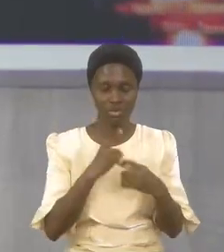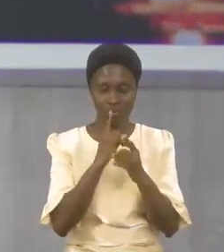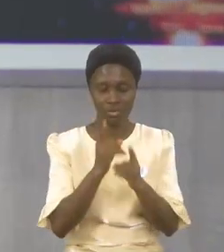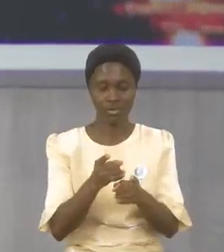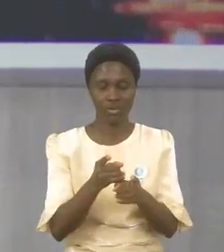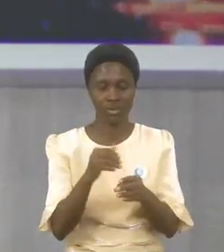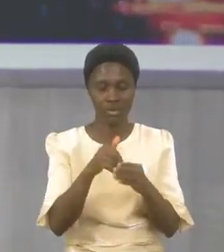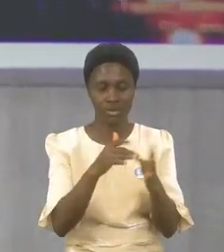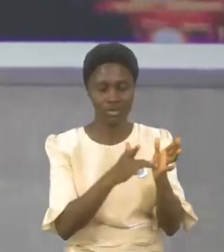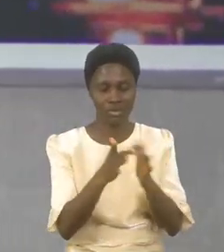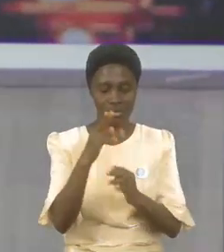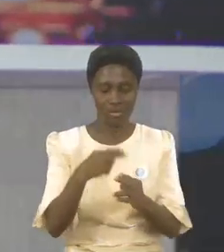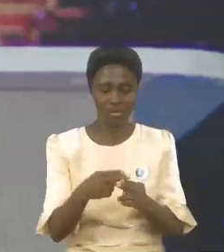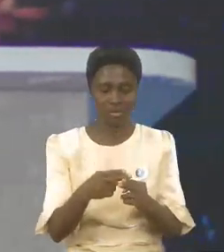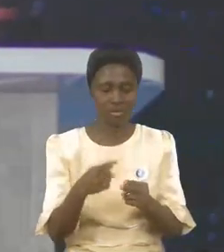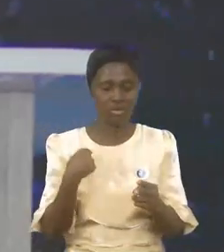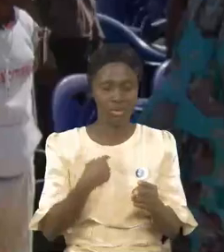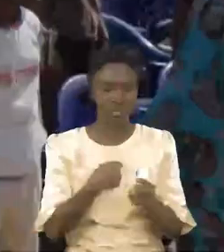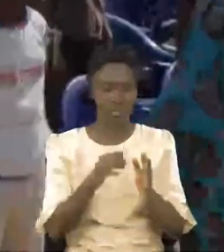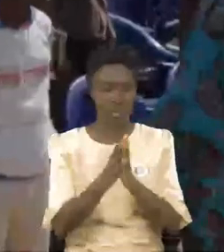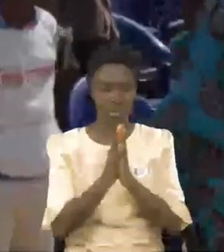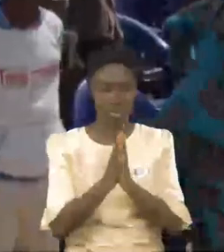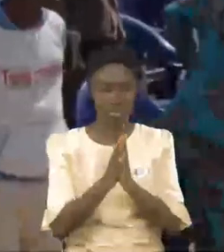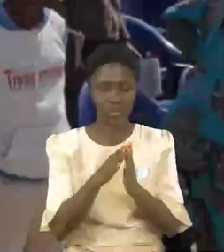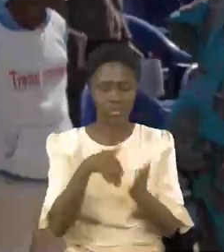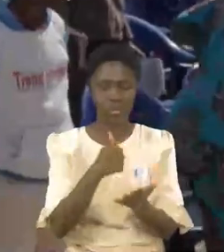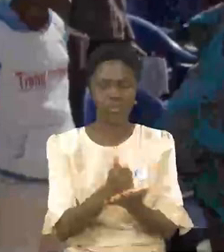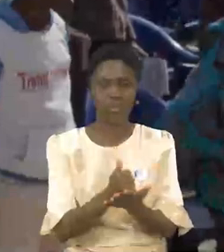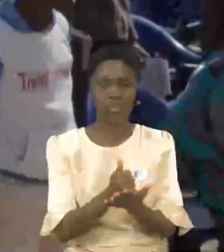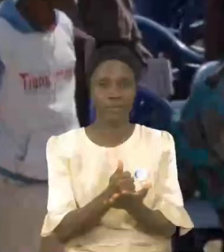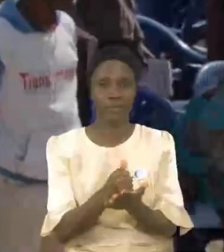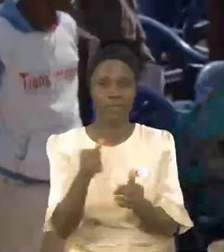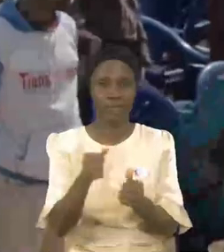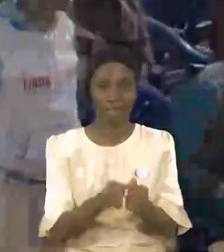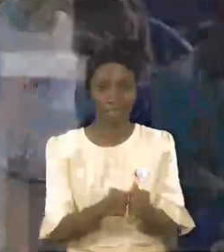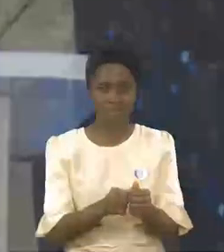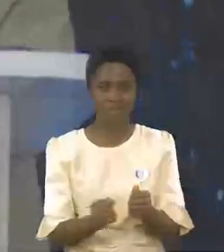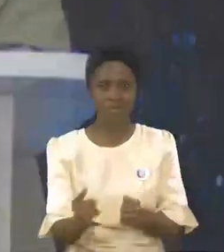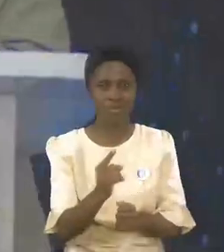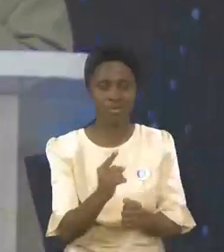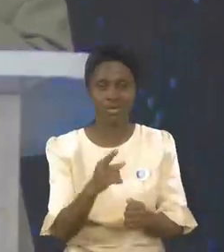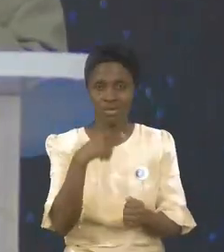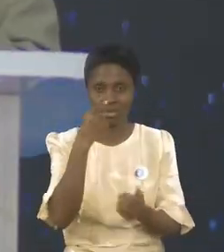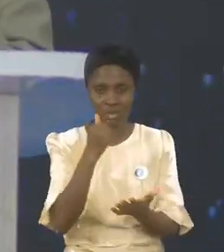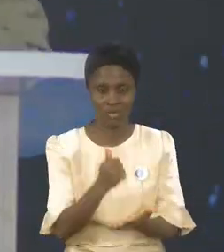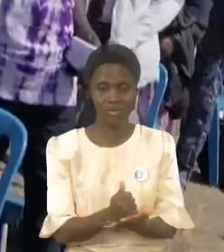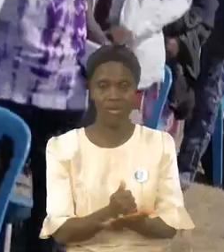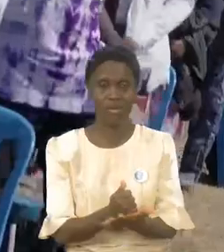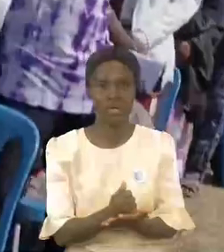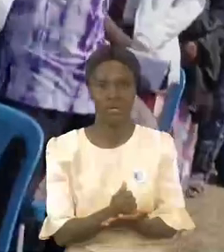exaucés. Au nom de Jésus, nous prions. Et que tout le monde